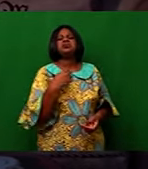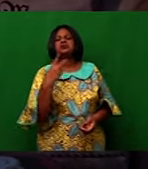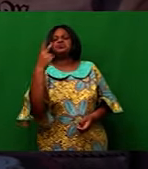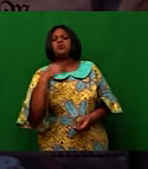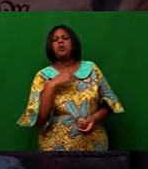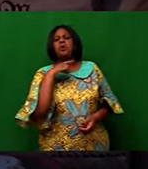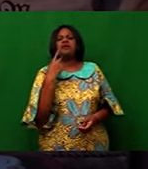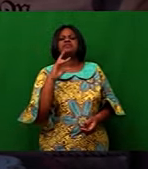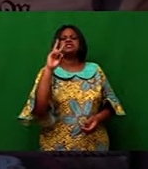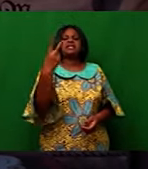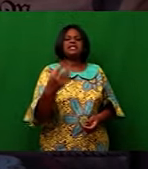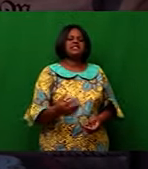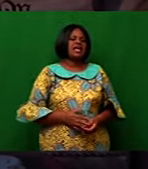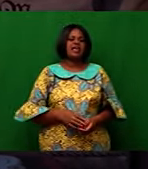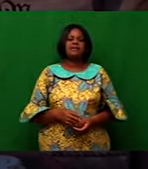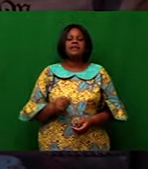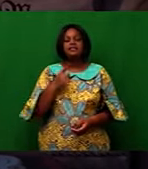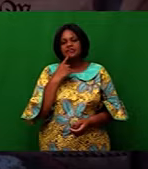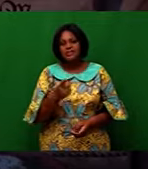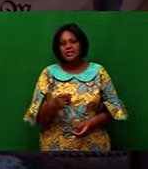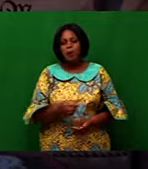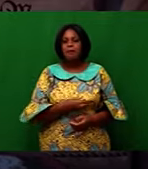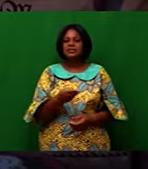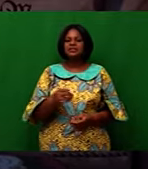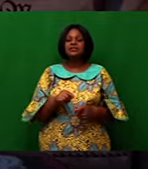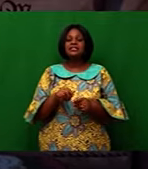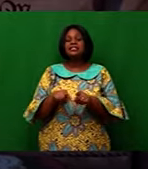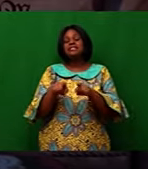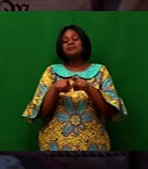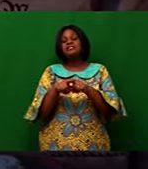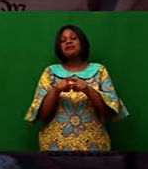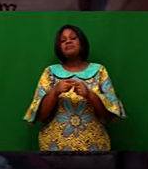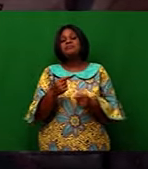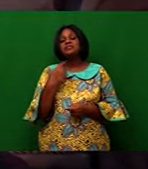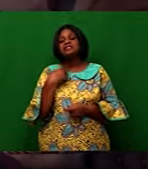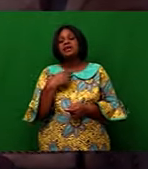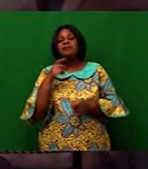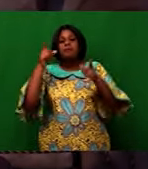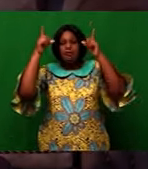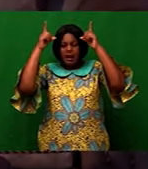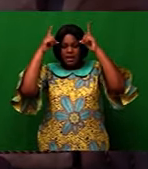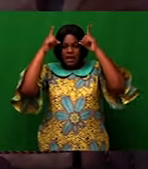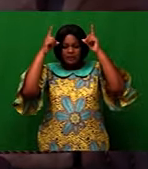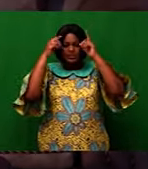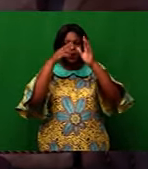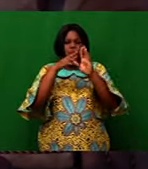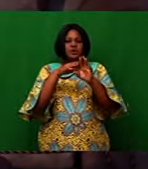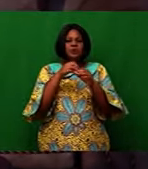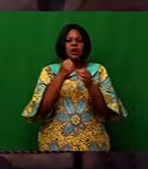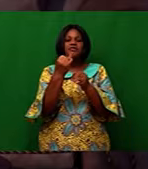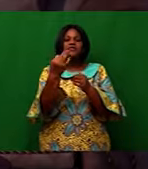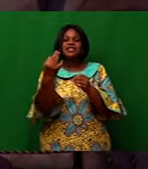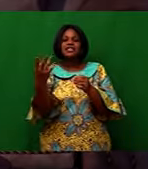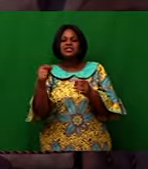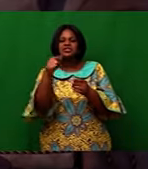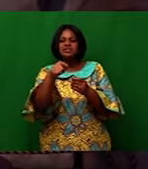ari kutaura kuti vana mai musazonomira wakase mombe dziri paikodoya parikodai zvinoda kunoverengwa mombe bro